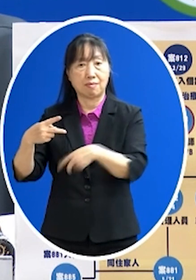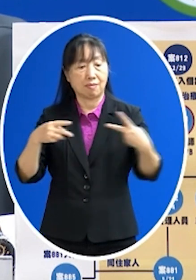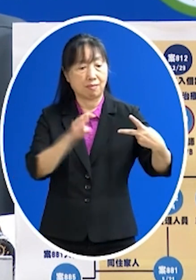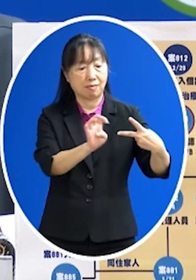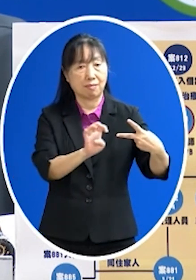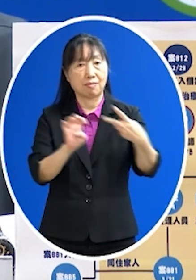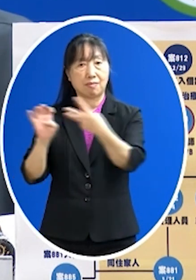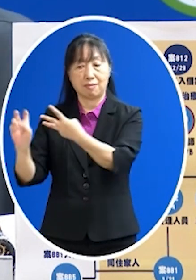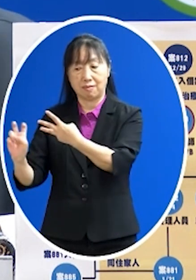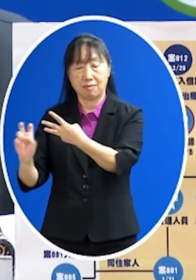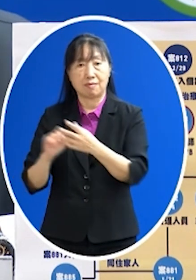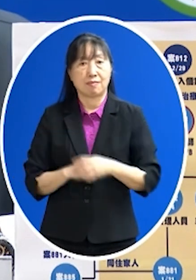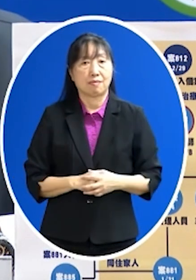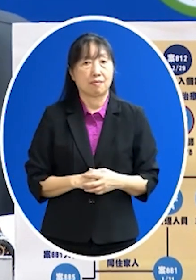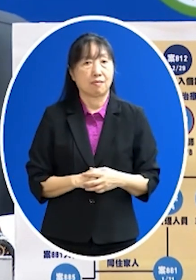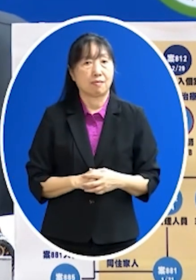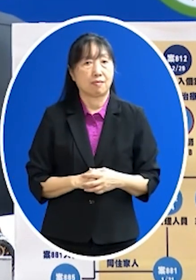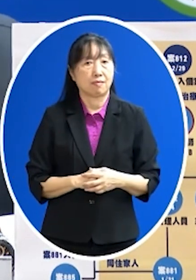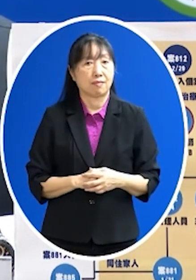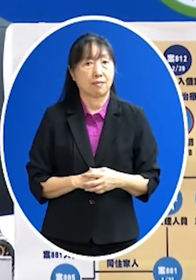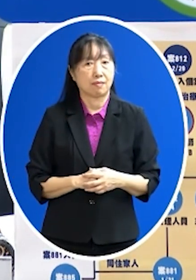2点40到3点20，哦，在